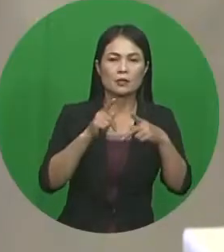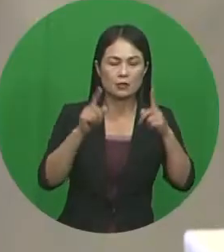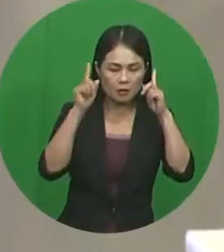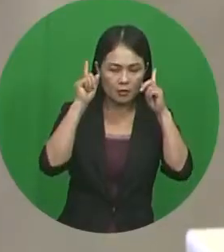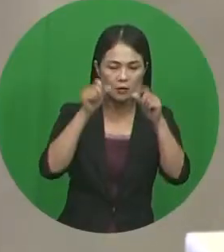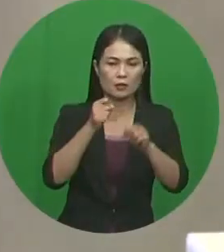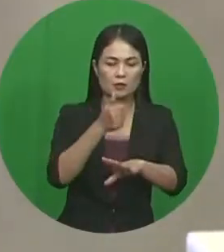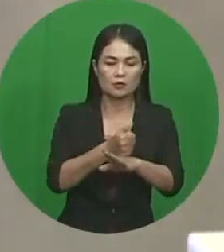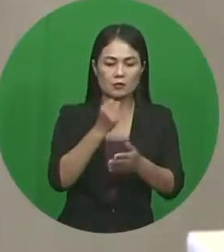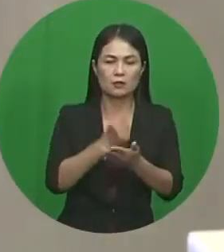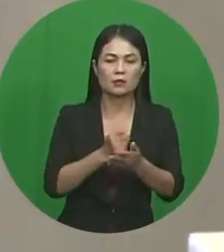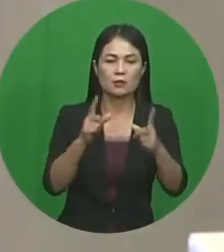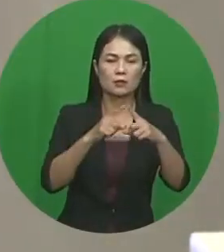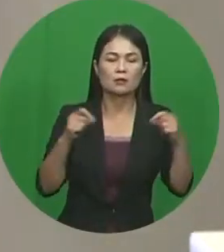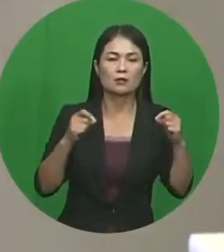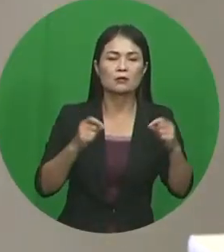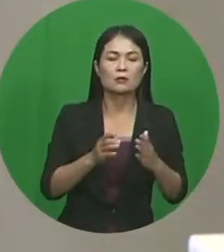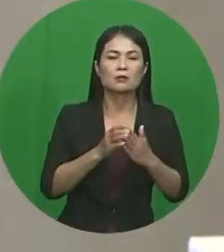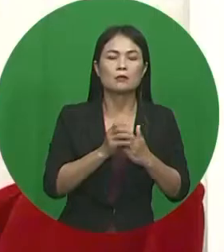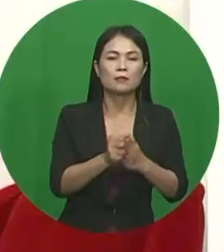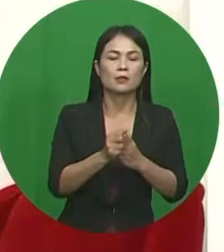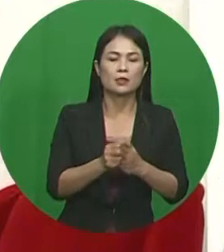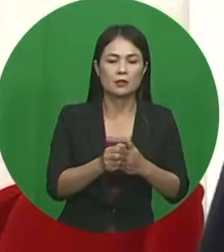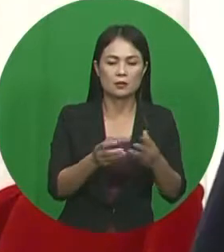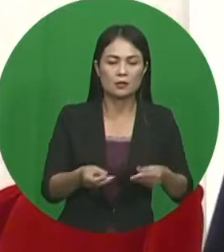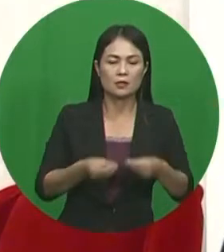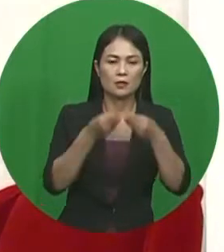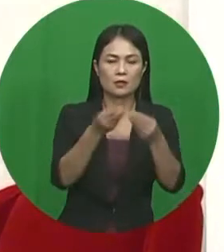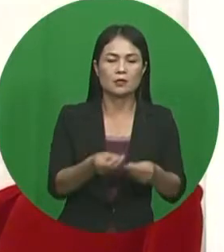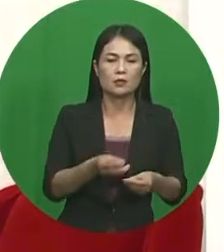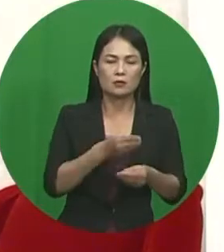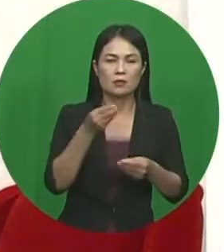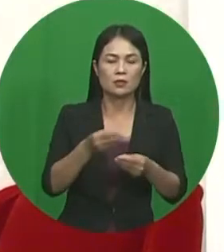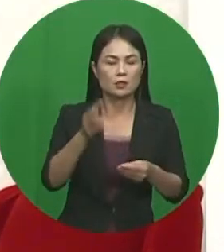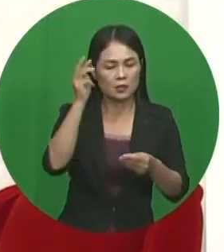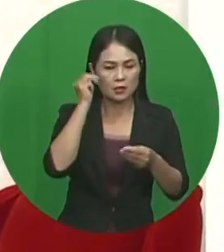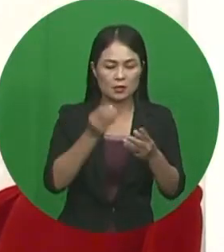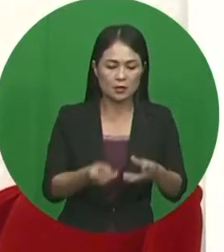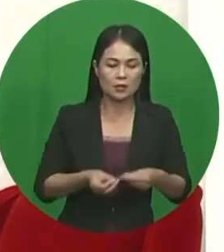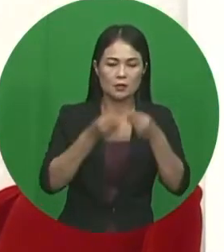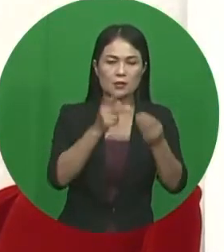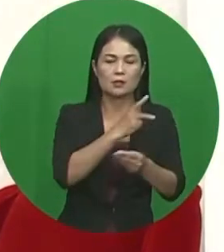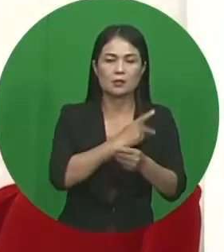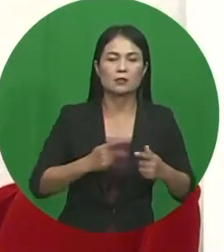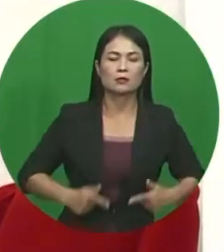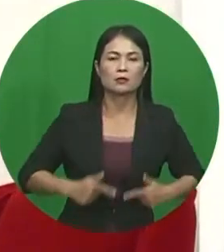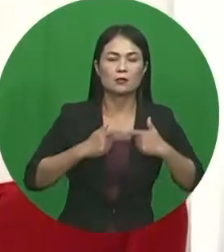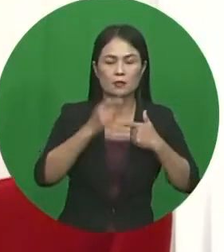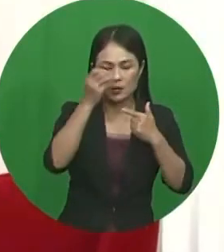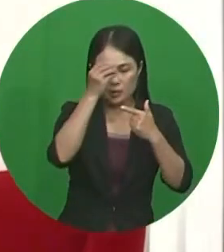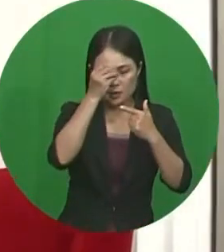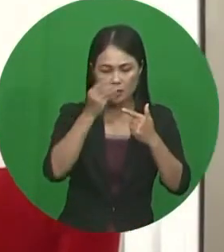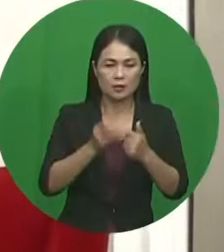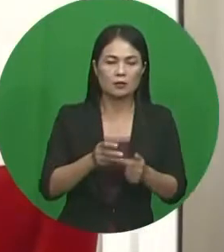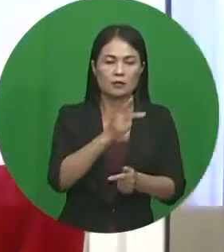ដាមអាយកៈរិទ្ធទូតជប៉ុនបាននាំមកនៅដងវាយវត្ថុអនុស្សាវរីយ៍ថ្វាយព្រះករុណាជាអម្ចាស់ជីវិតត្បូងជាទីស្